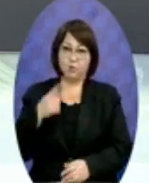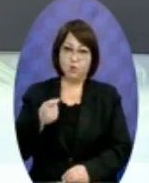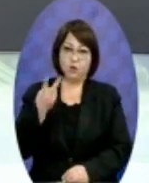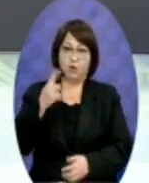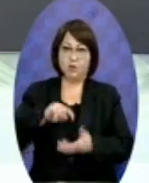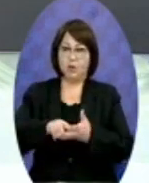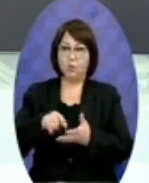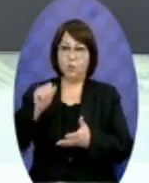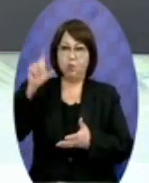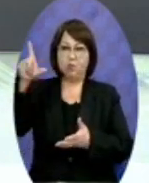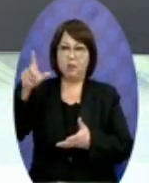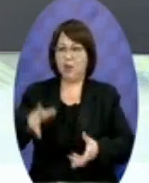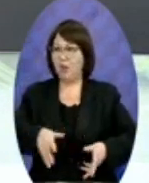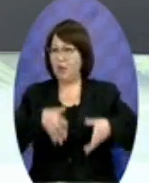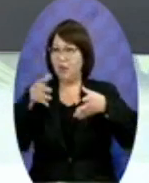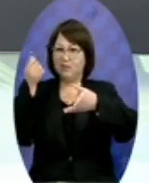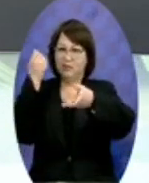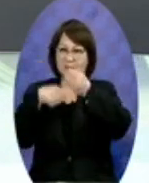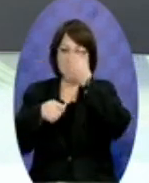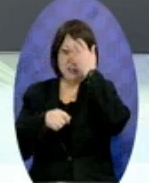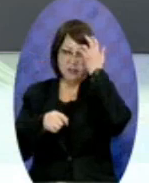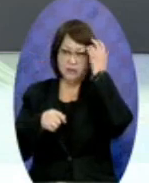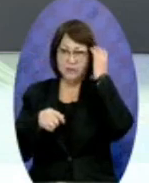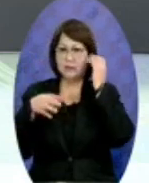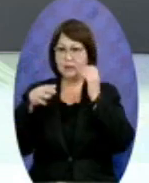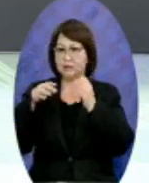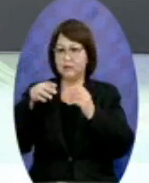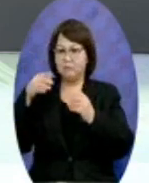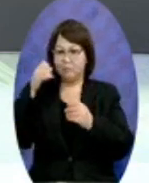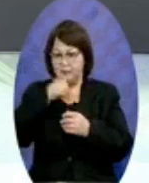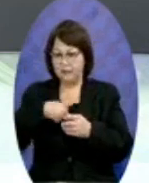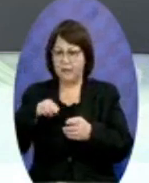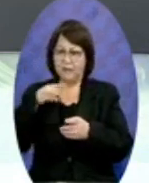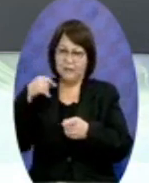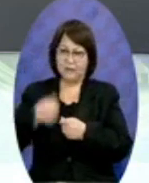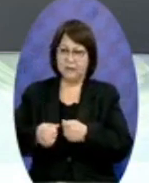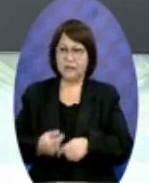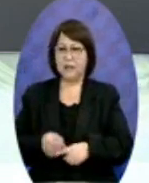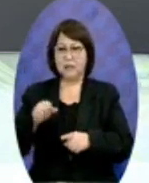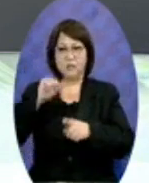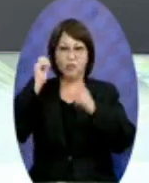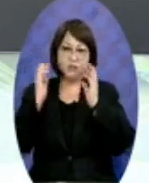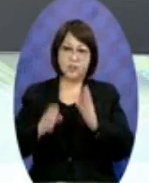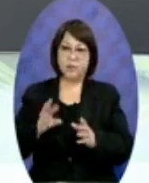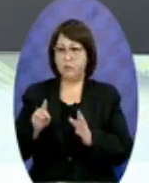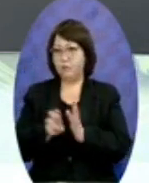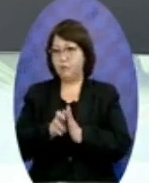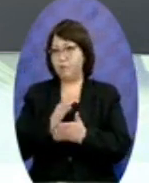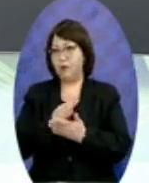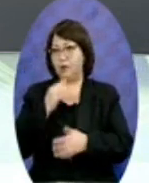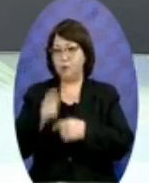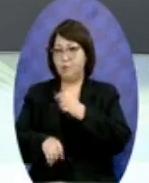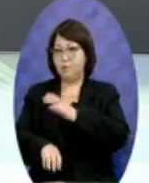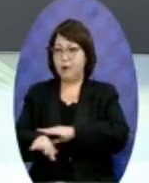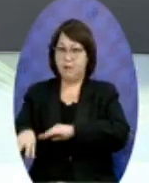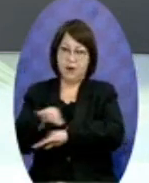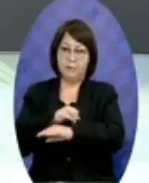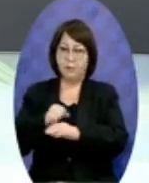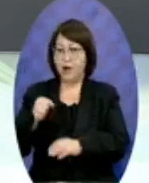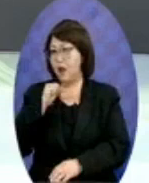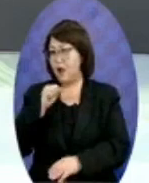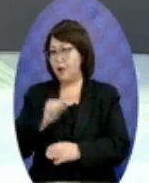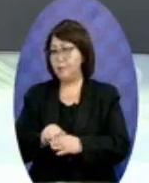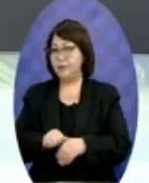очдог нь тээврийн зардал өндөр гардагаас шалтгаалдаг. Энэ асуудлыг шийдвэрлэх ямар боломж байгааг манай сурвалжлах хэсэг баруун аймагуудад томилтор